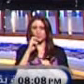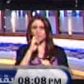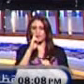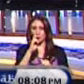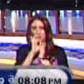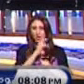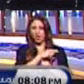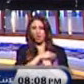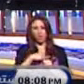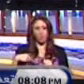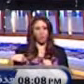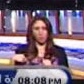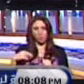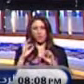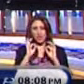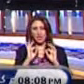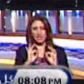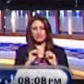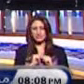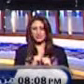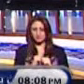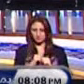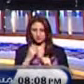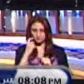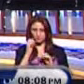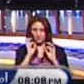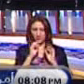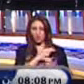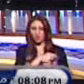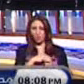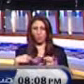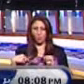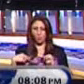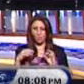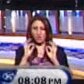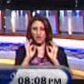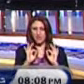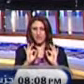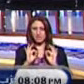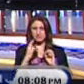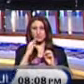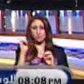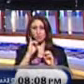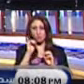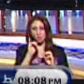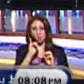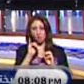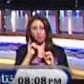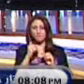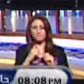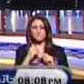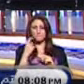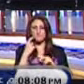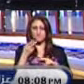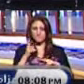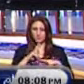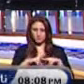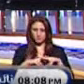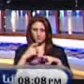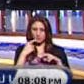الدولة وعاوز أدور معاكم على الدولة المصرية وعلى هيبتها وعلى سيادتها